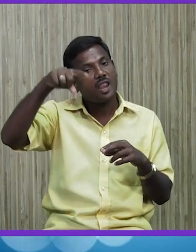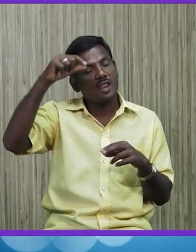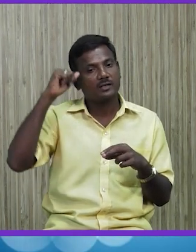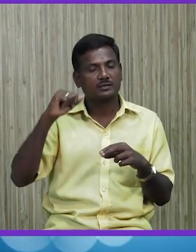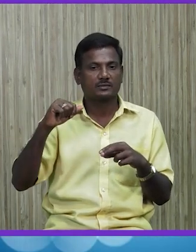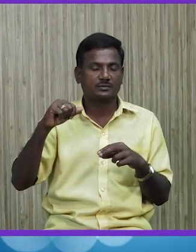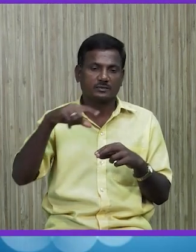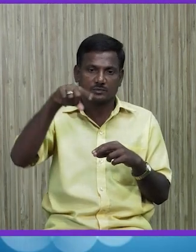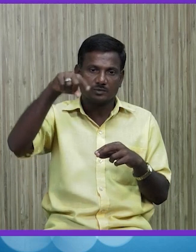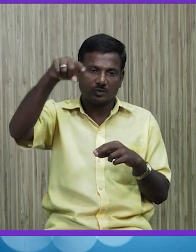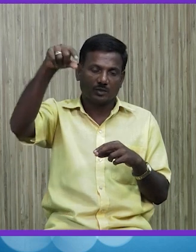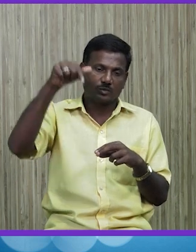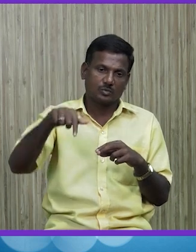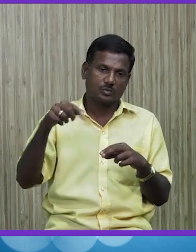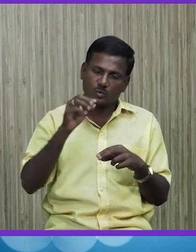derni